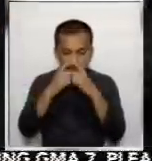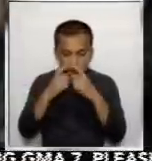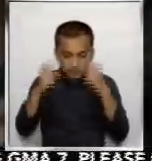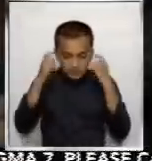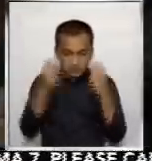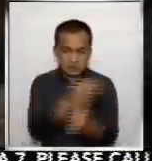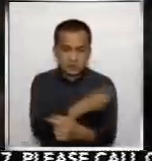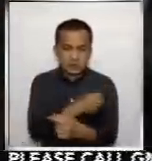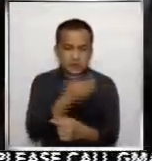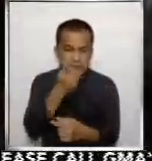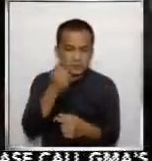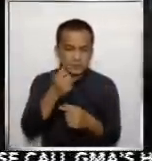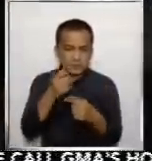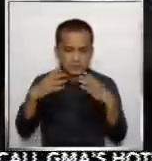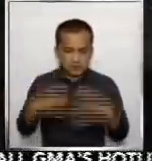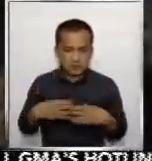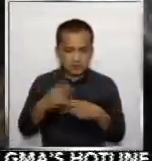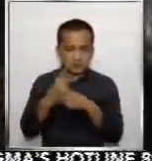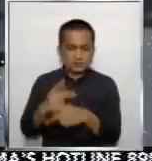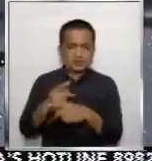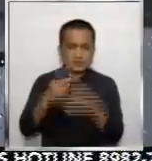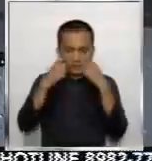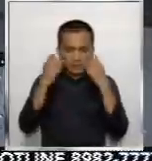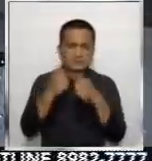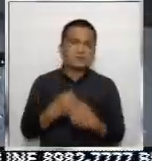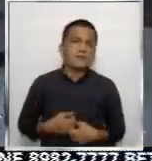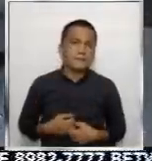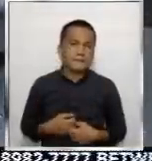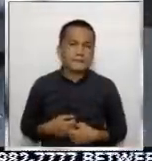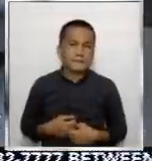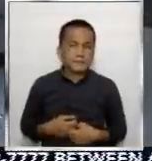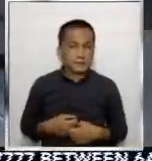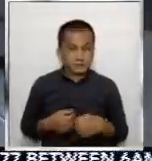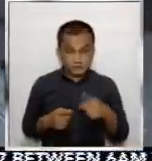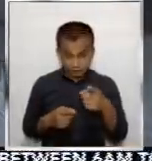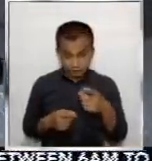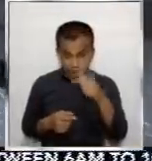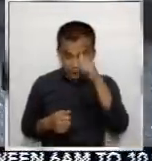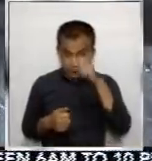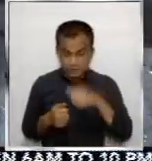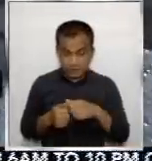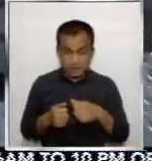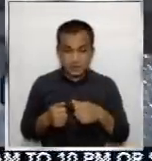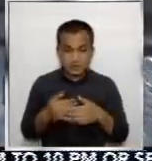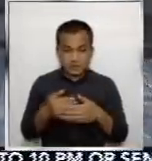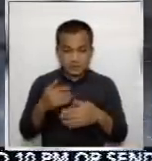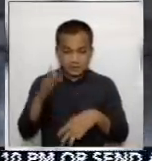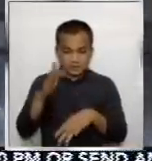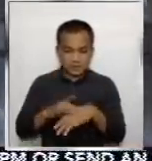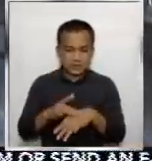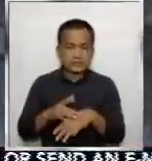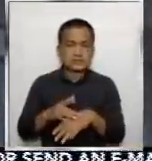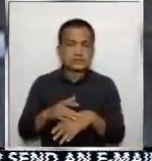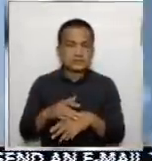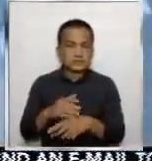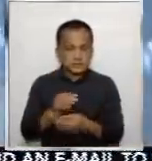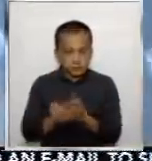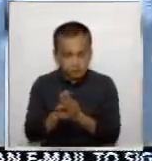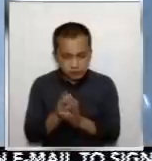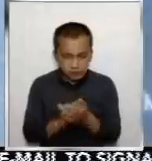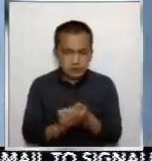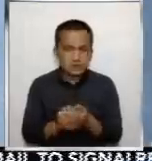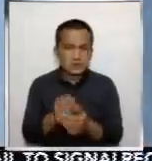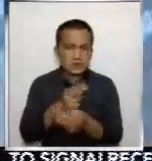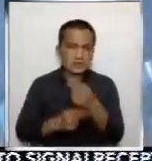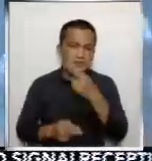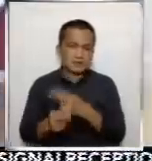mask para may proteksyon kahit paano. Tandaan, bago hawakan ng mask, maghugas muna o mag-sanitize ng kamay. Tiyaking